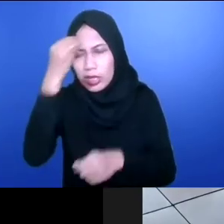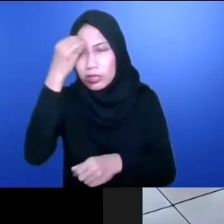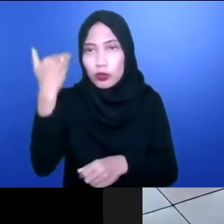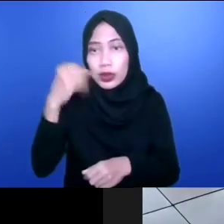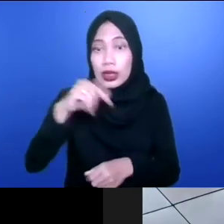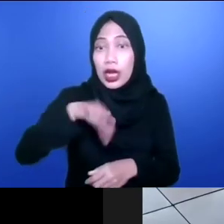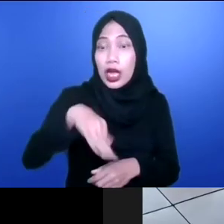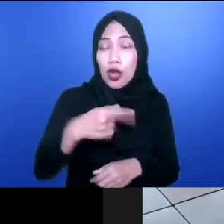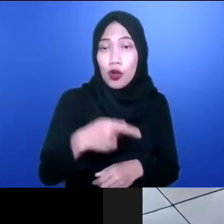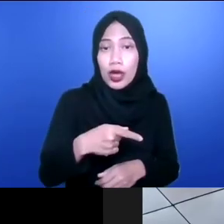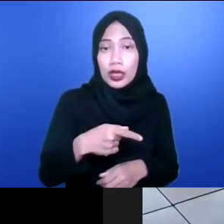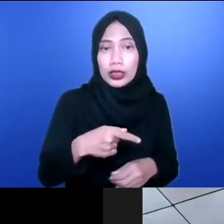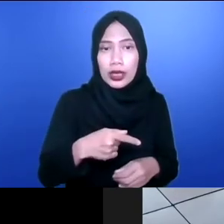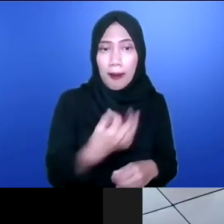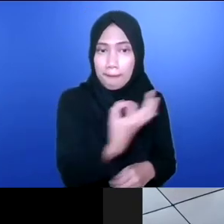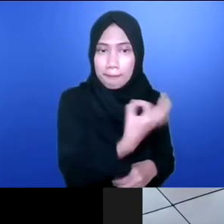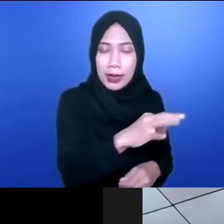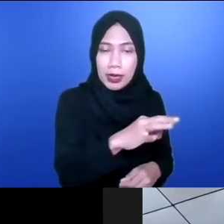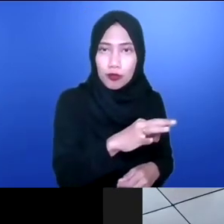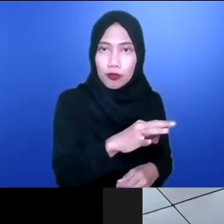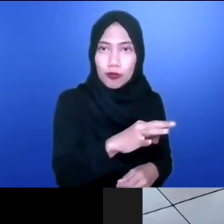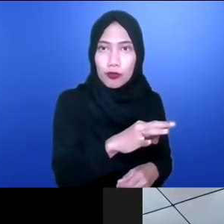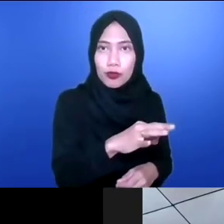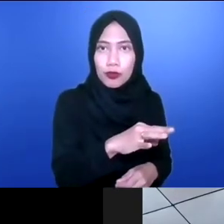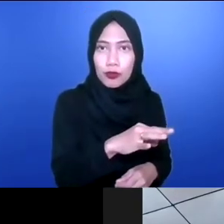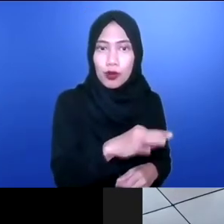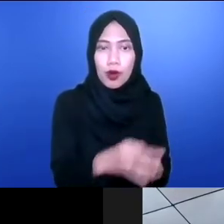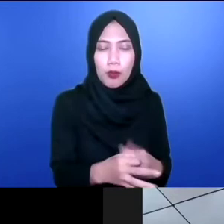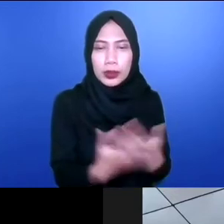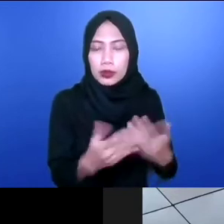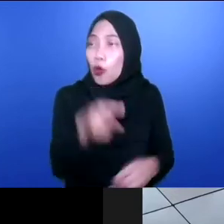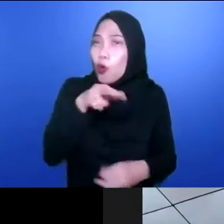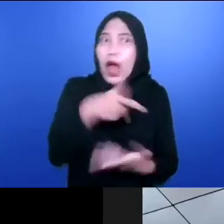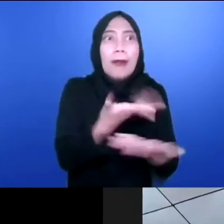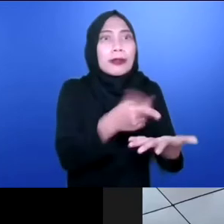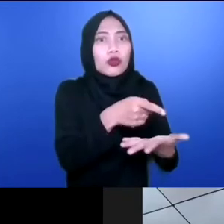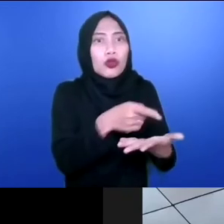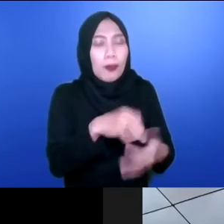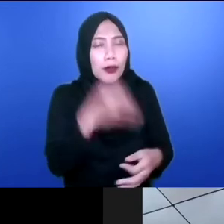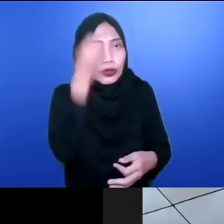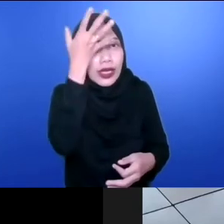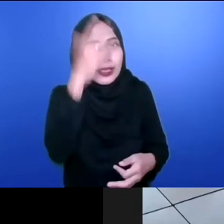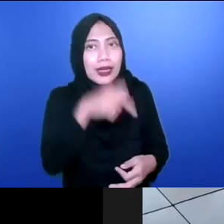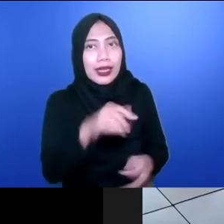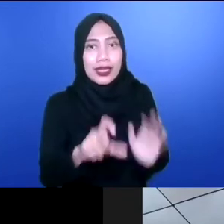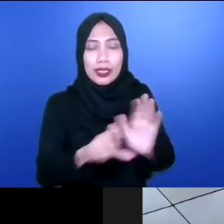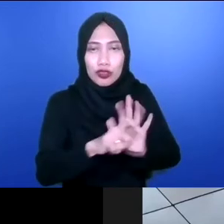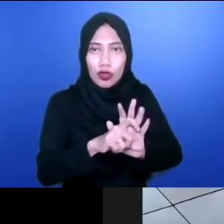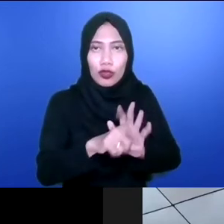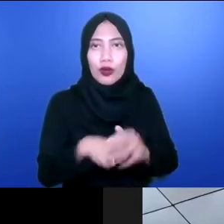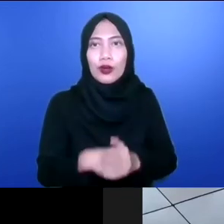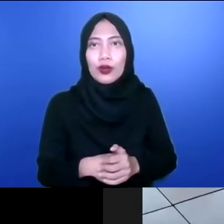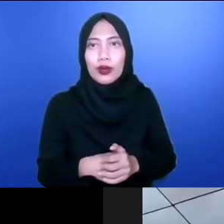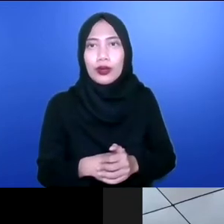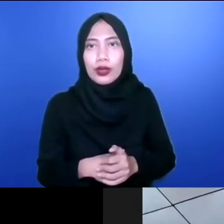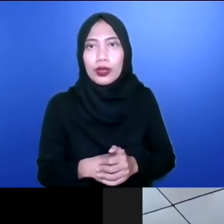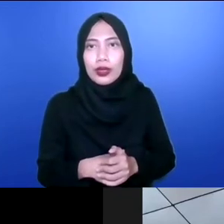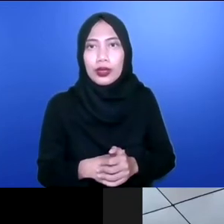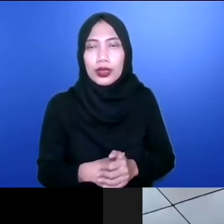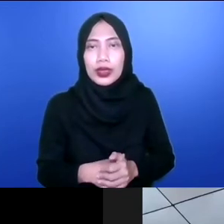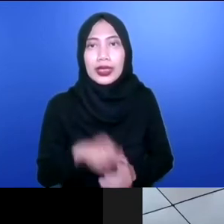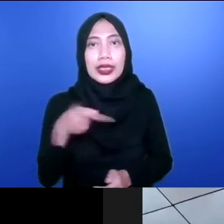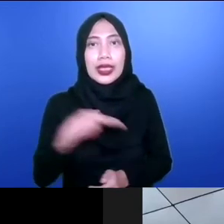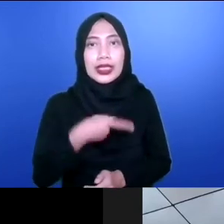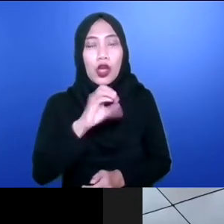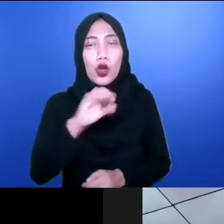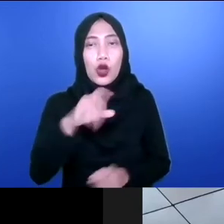apa, kemudian itu akan membantu orang men-trigger, wah ini ada apa ya. Nah, ini yang contoh yang terbaik itu yang Bank OJK lakukan